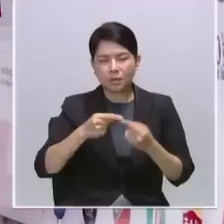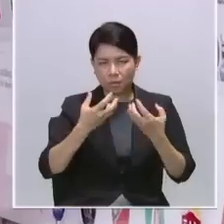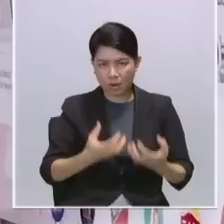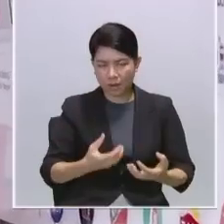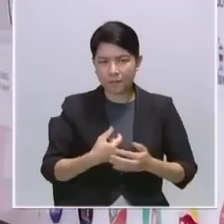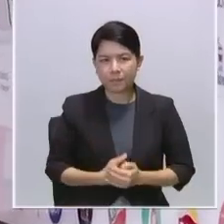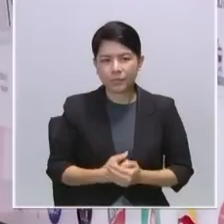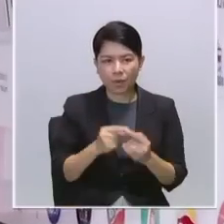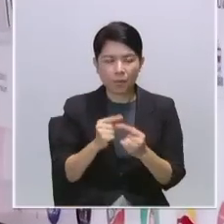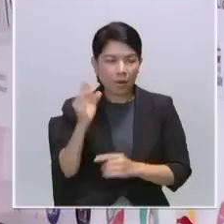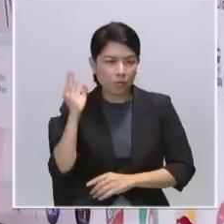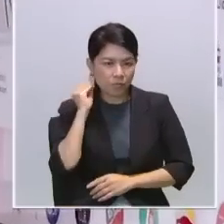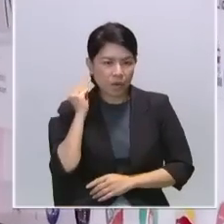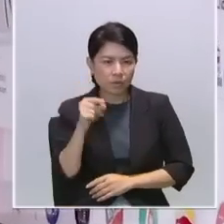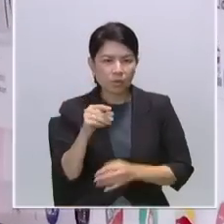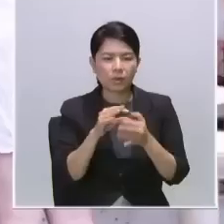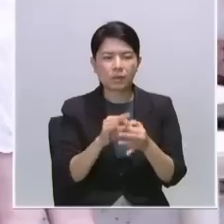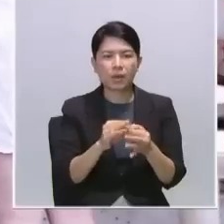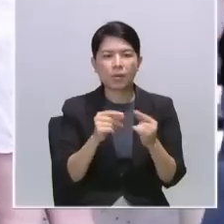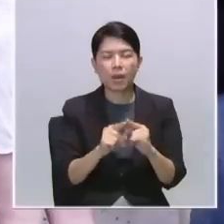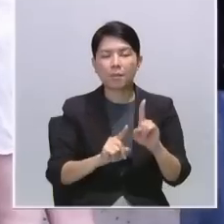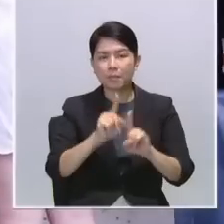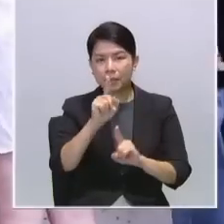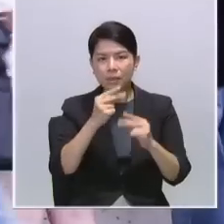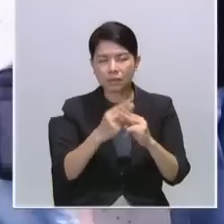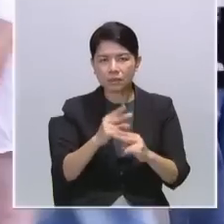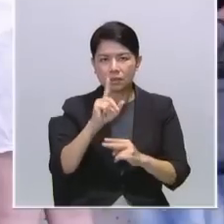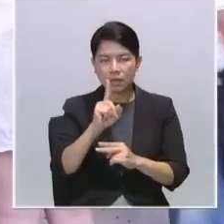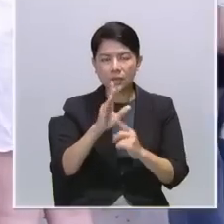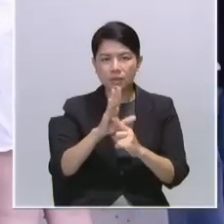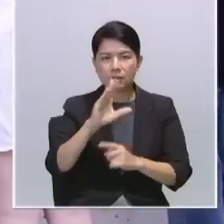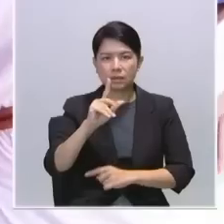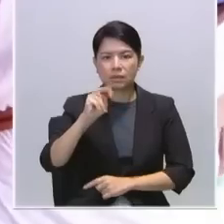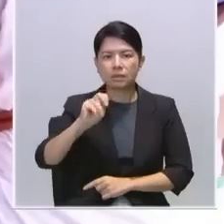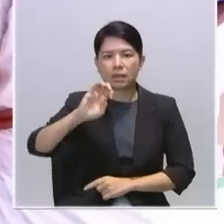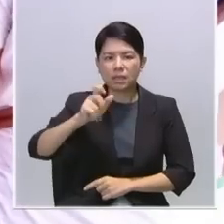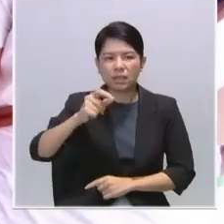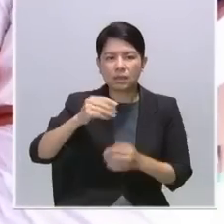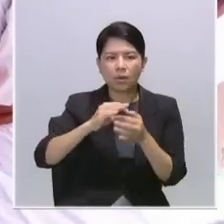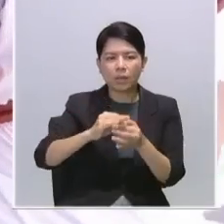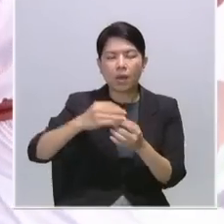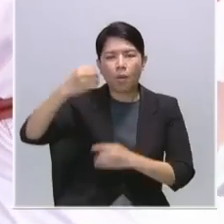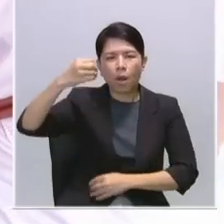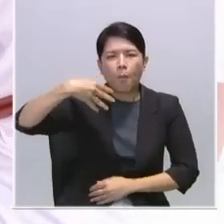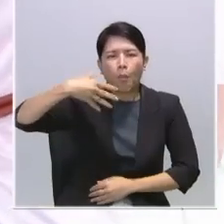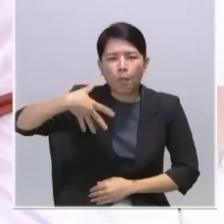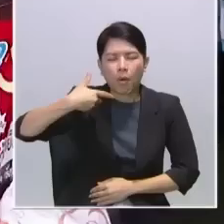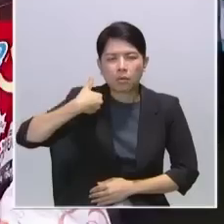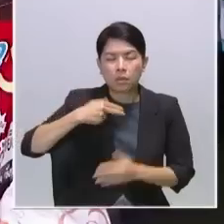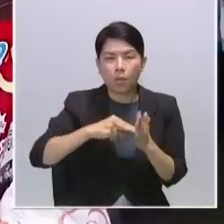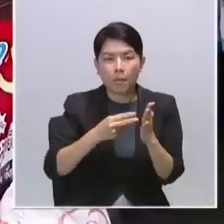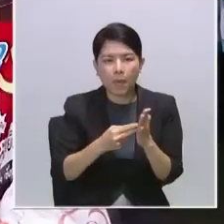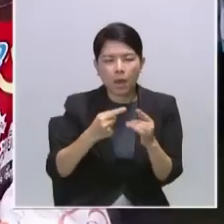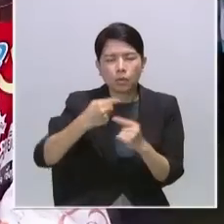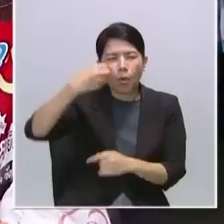เพราะฉะนั้นเรามาฟังกันอีกทีคุณผู้ชมคะคำว่าดัชนีความร้อนคืออะไรย้ำอีกครั้งค่ะว่าไม่ใช่อุณหภูมิจริง